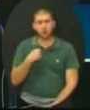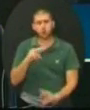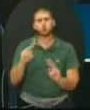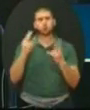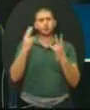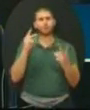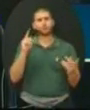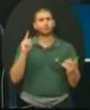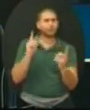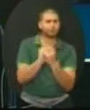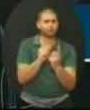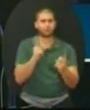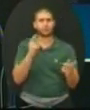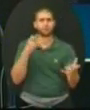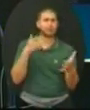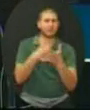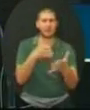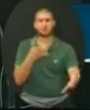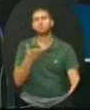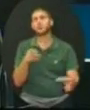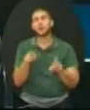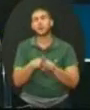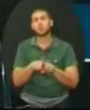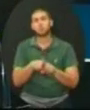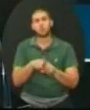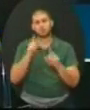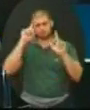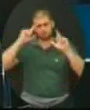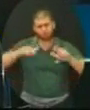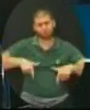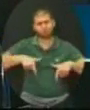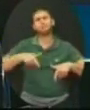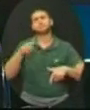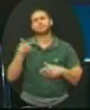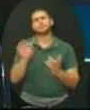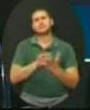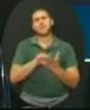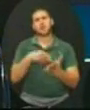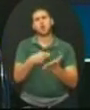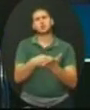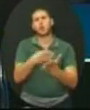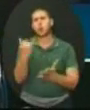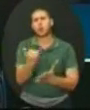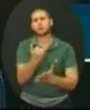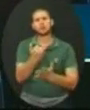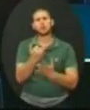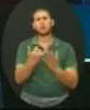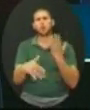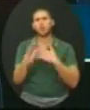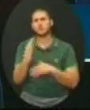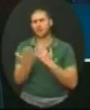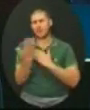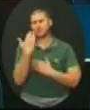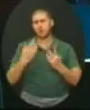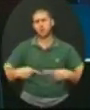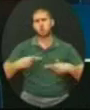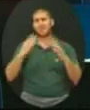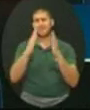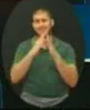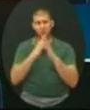פעם נתקלים במי שעומדים על הרגליים האחוריות, וזה משרד האוצר, שכל פעם מביא לנו בעיקר לקראת יום